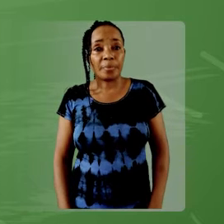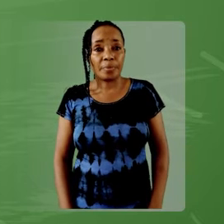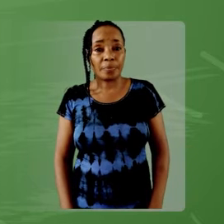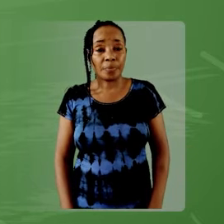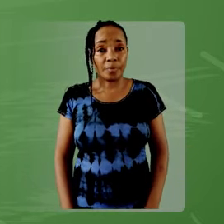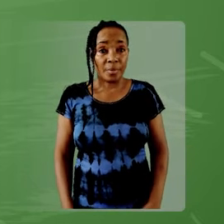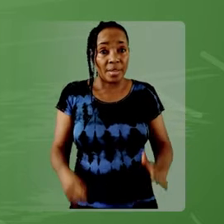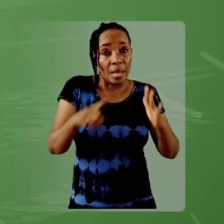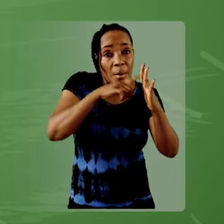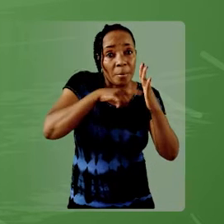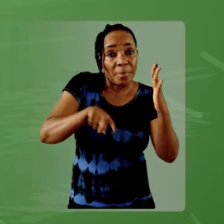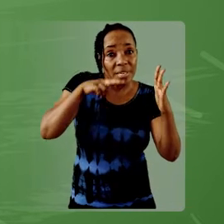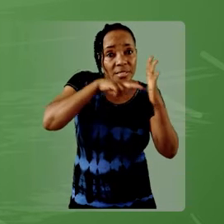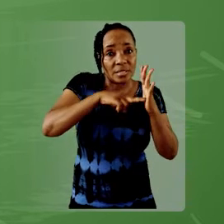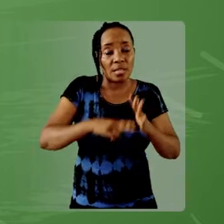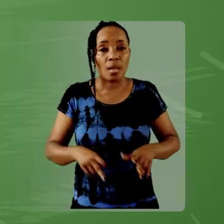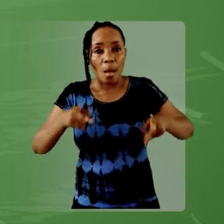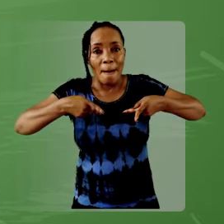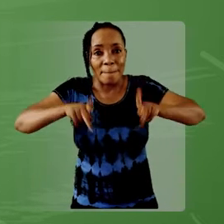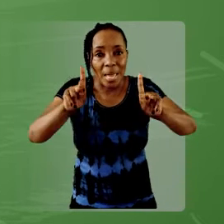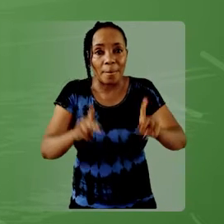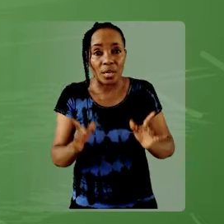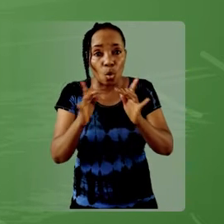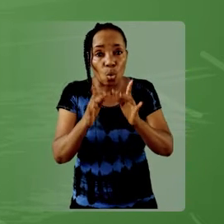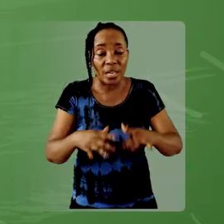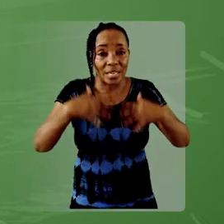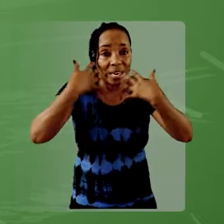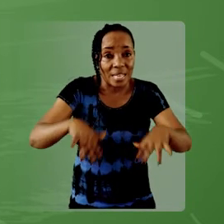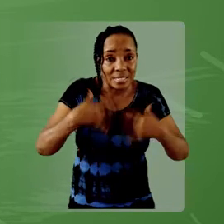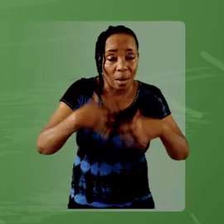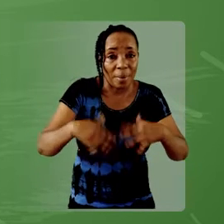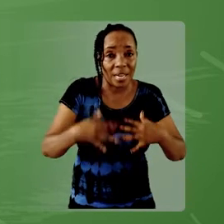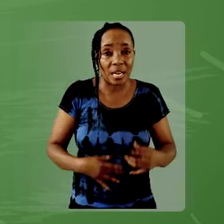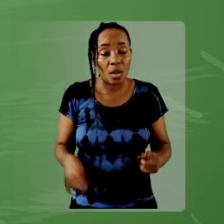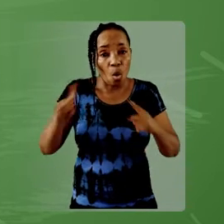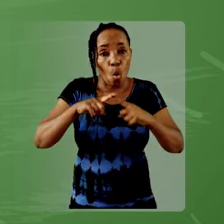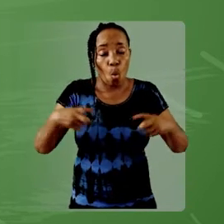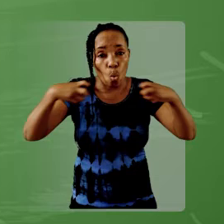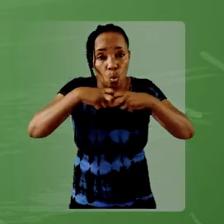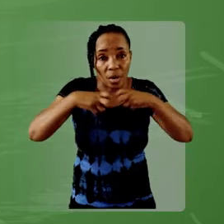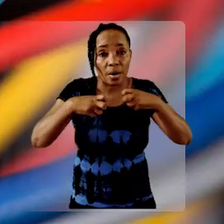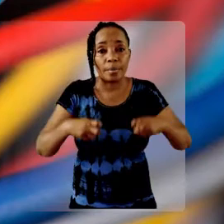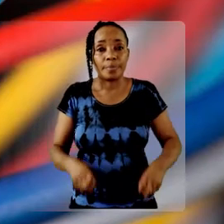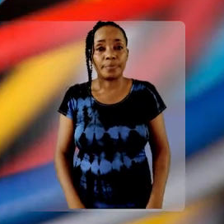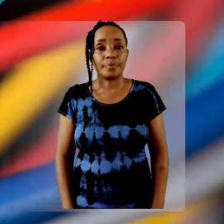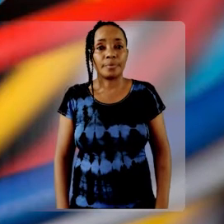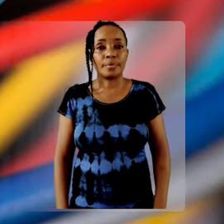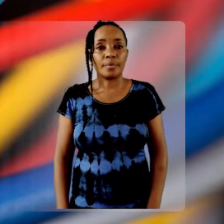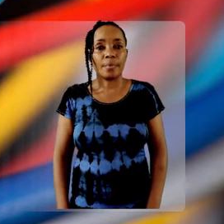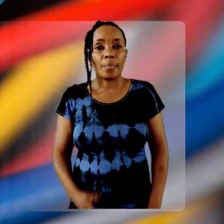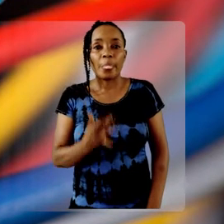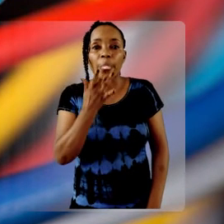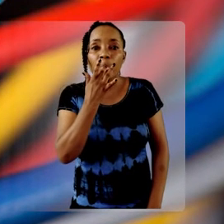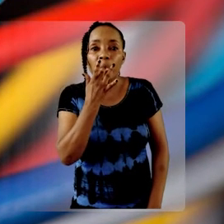Les prises permettent de connecter les appareils au courant. Les fils